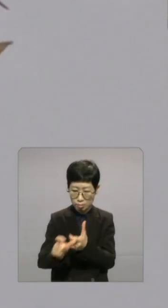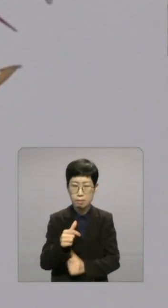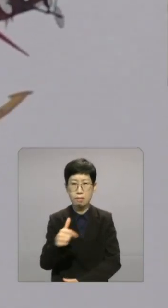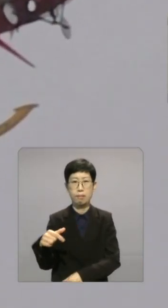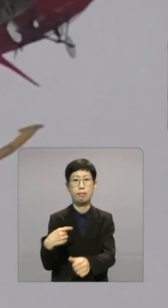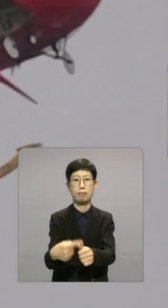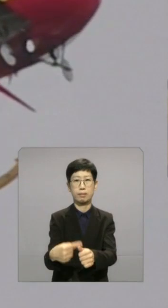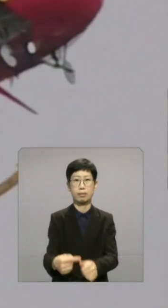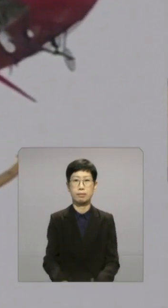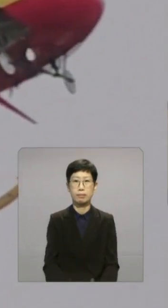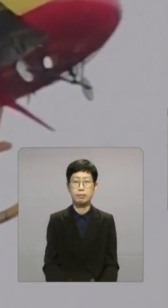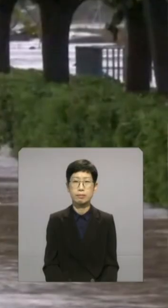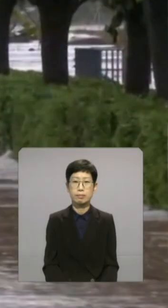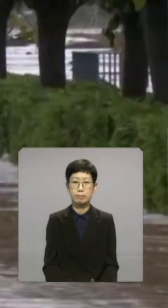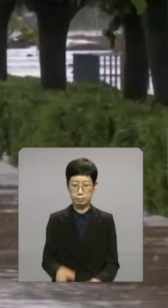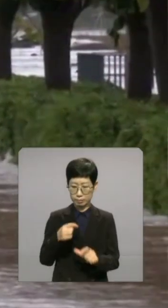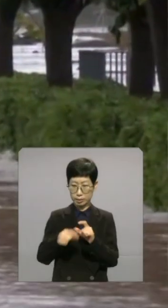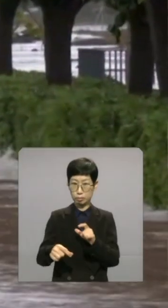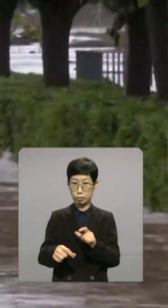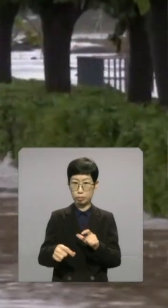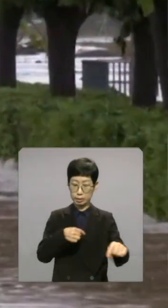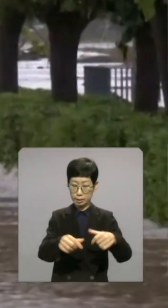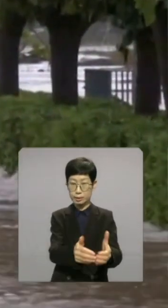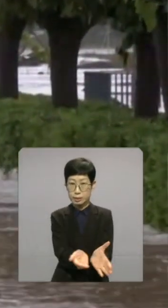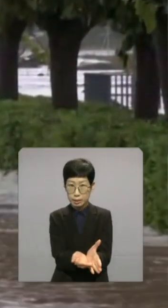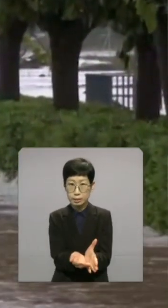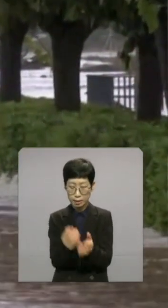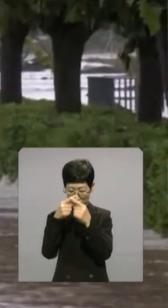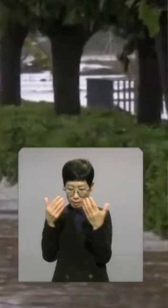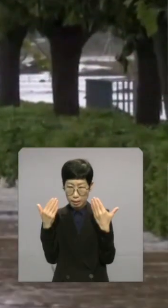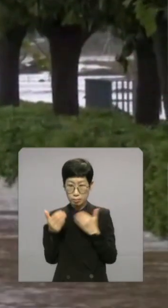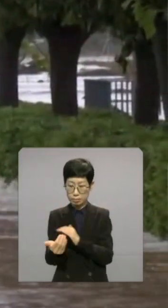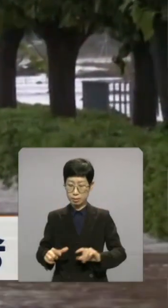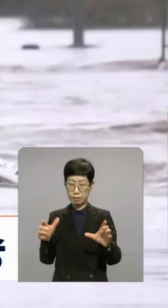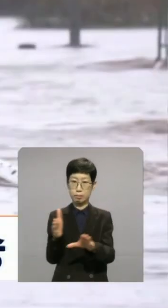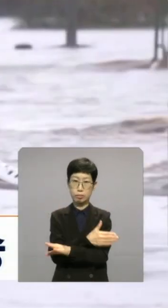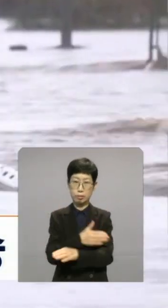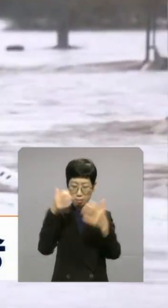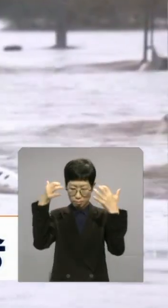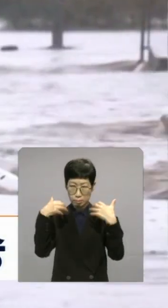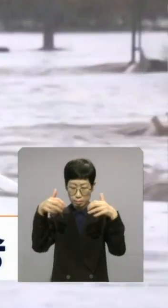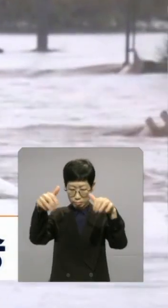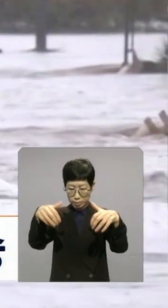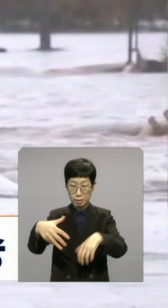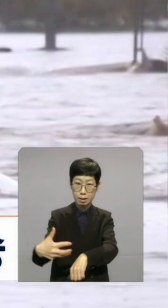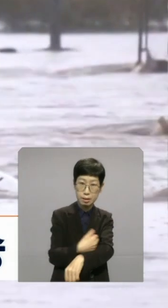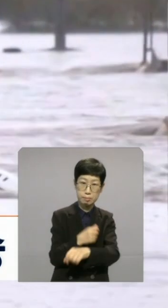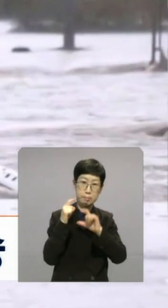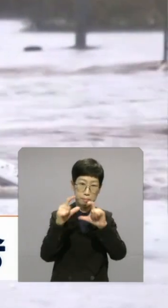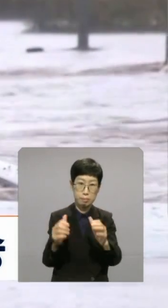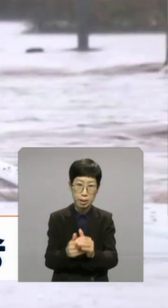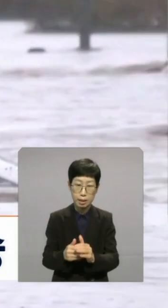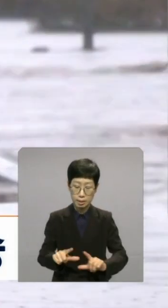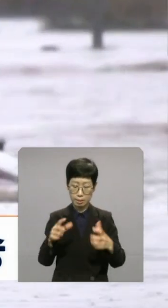비판하고 있습니다. 일부 지자체나 발렌시아 대학교는 전날부터 폭우를 경고했고, 기상청도